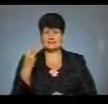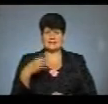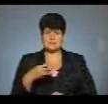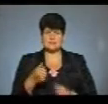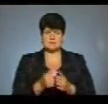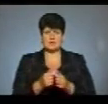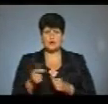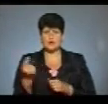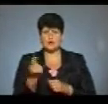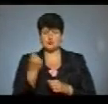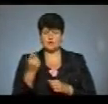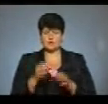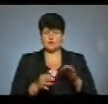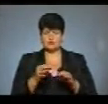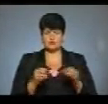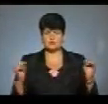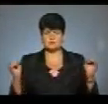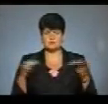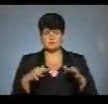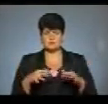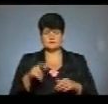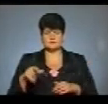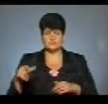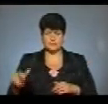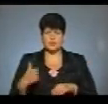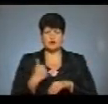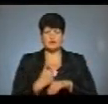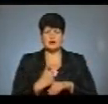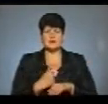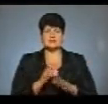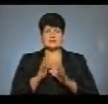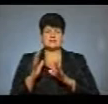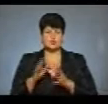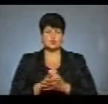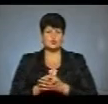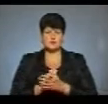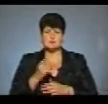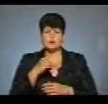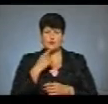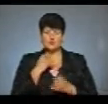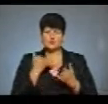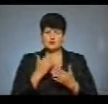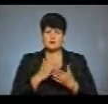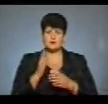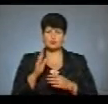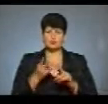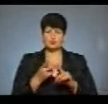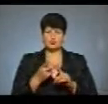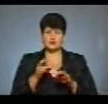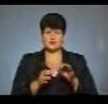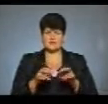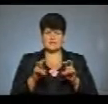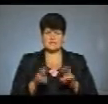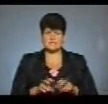під господарським судом на акцію збираються дачники. Голова садівничого товариства Олена Любовіцька каже, що сьогодні має відбутись друге судове